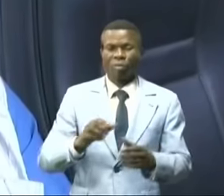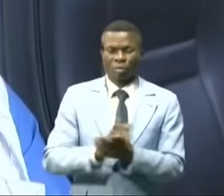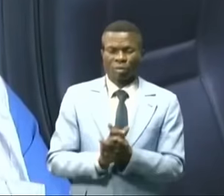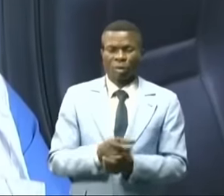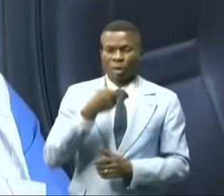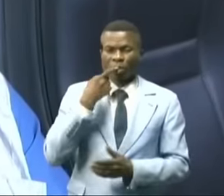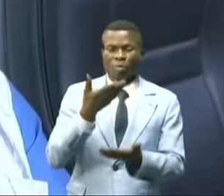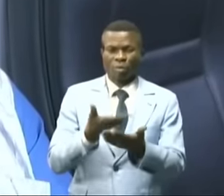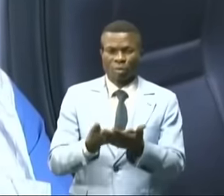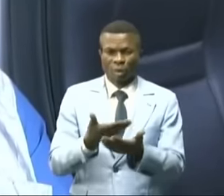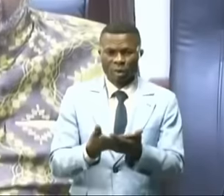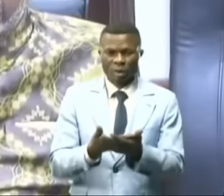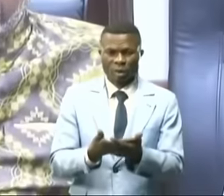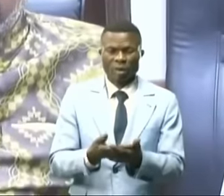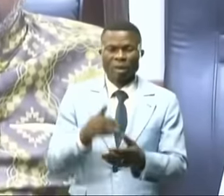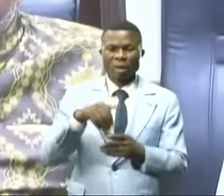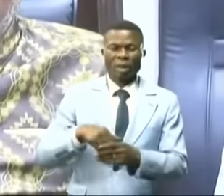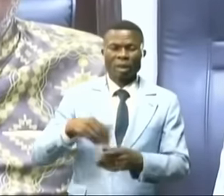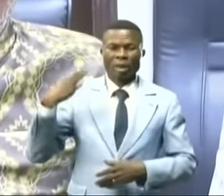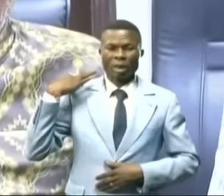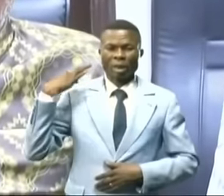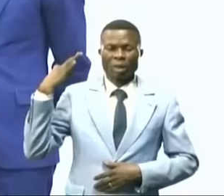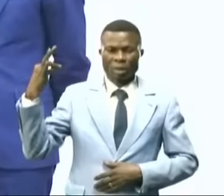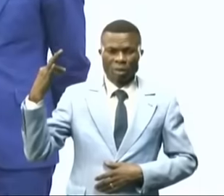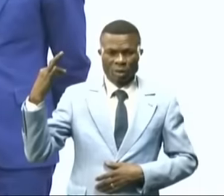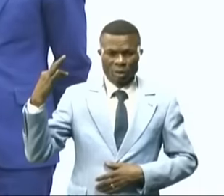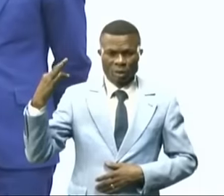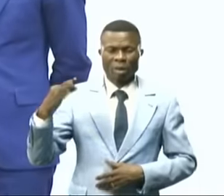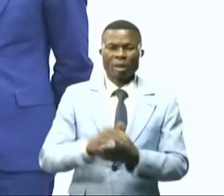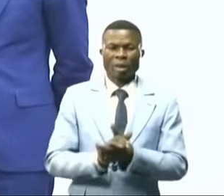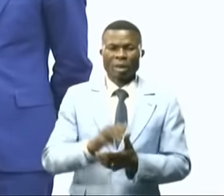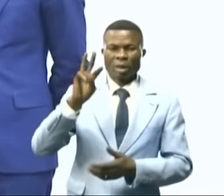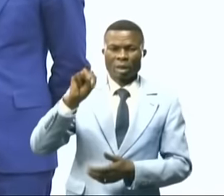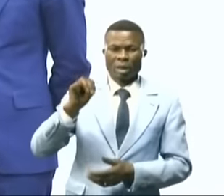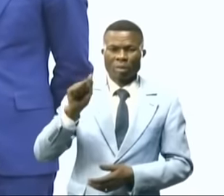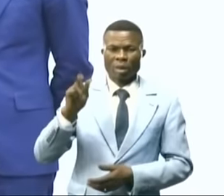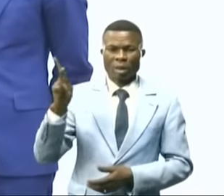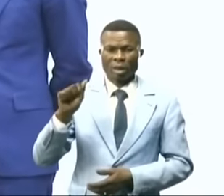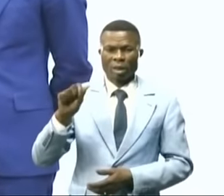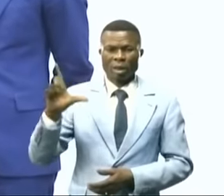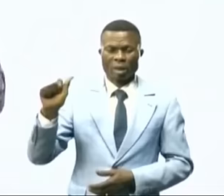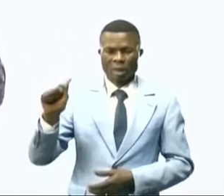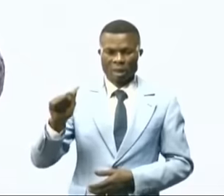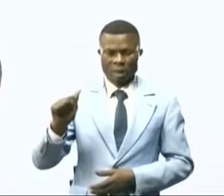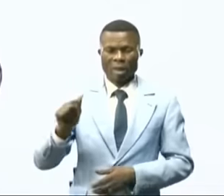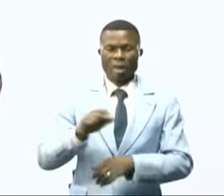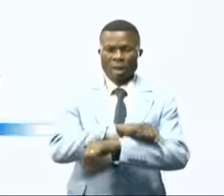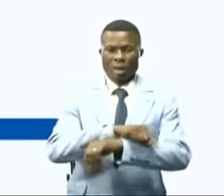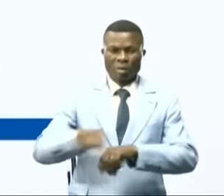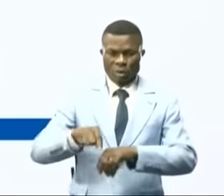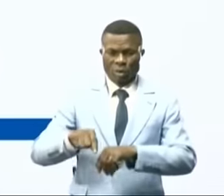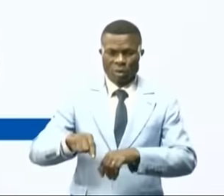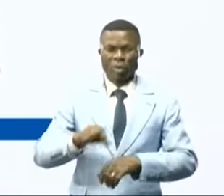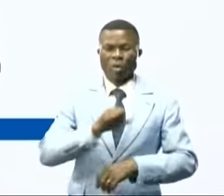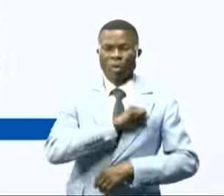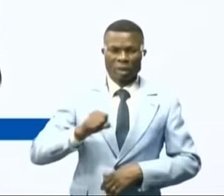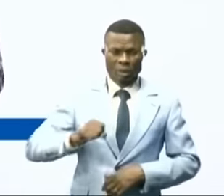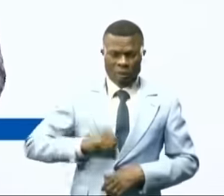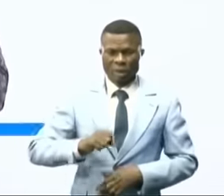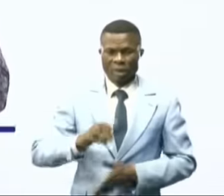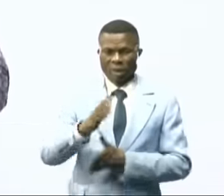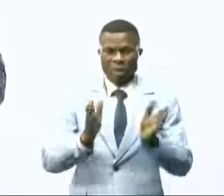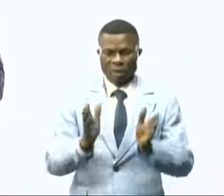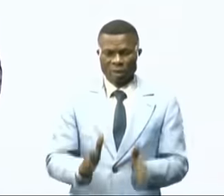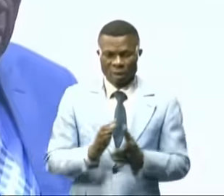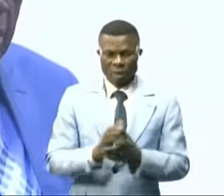trouvée autour de la candidature de Idrissa Fanny Mangala au poste du président du bureau du Sénat. Partons-nous pour que l'UDPS gagne